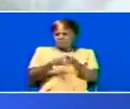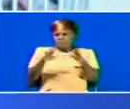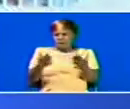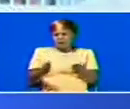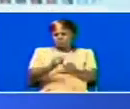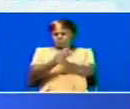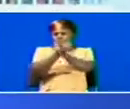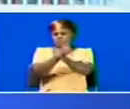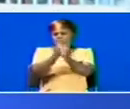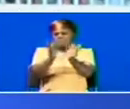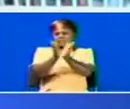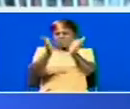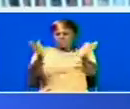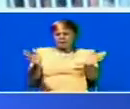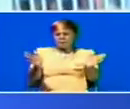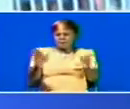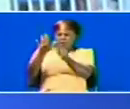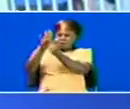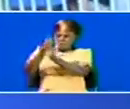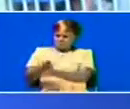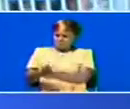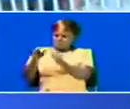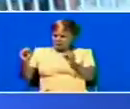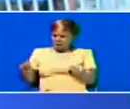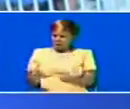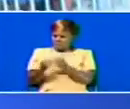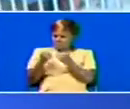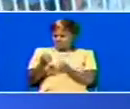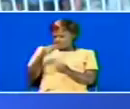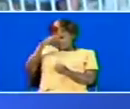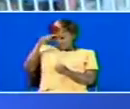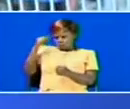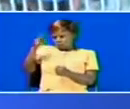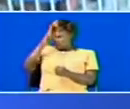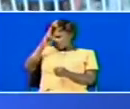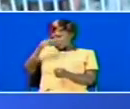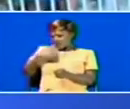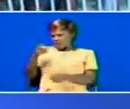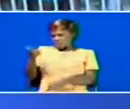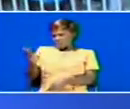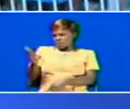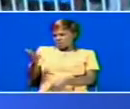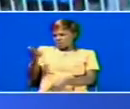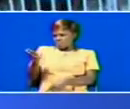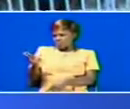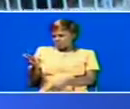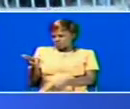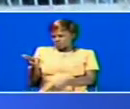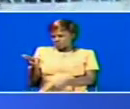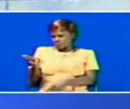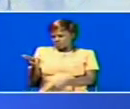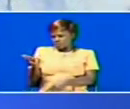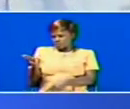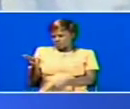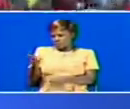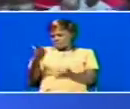sisi wananchi. Kwa hivyo dhulma ikitokea eti kwa sababu askari ana silaha, ni silaha tu ndo tofauti ya sisi na askari.